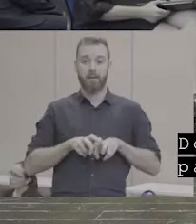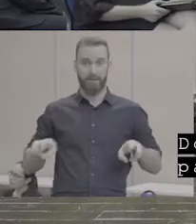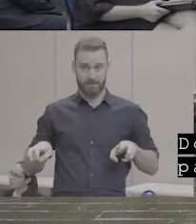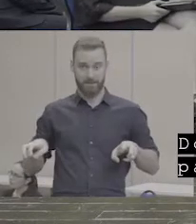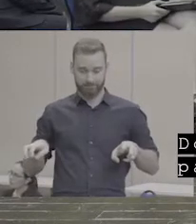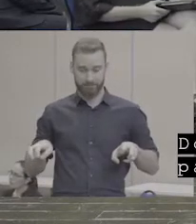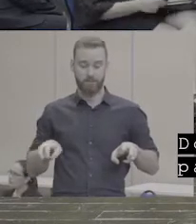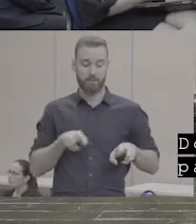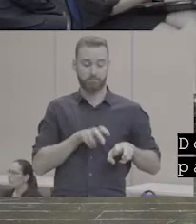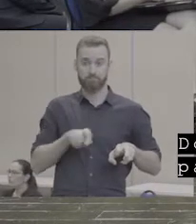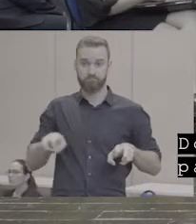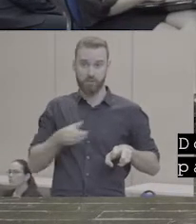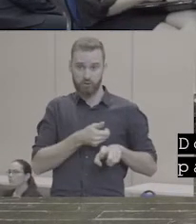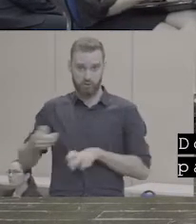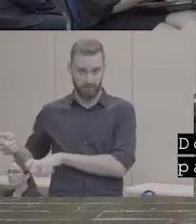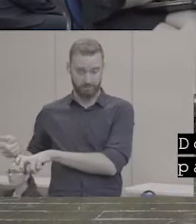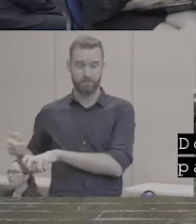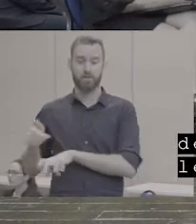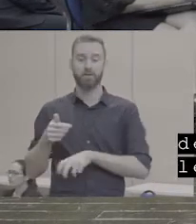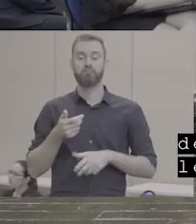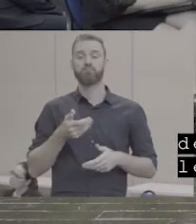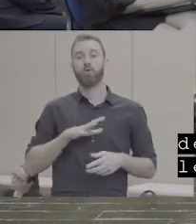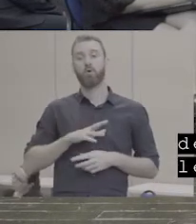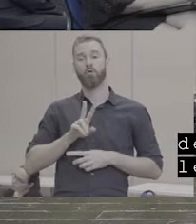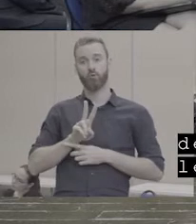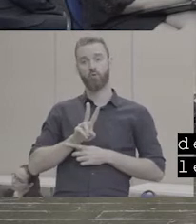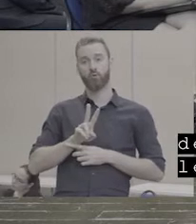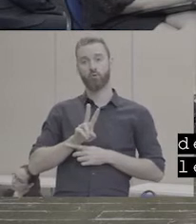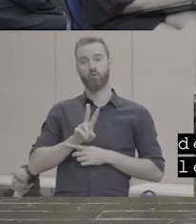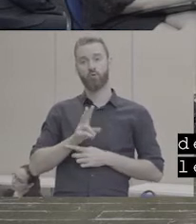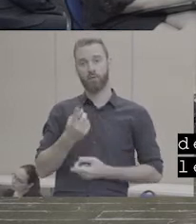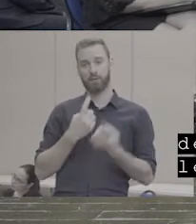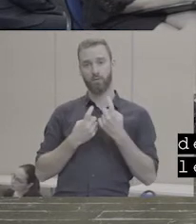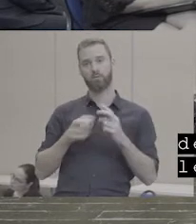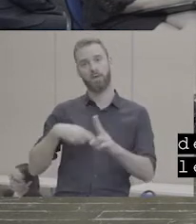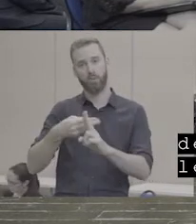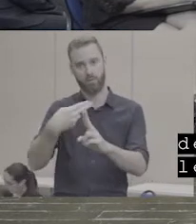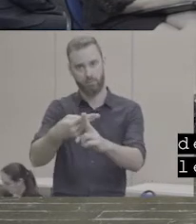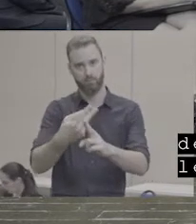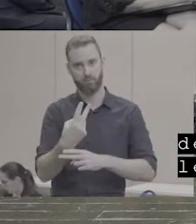panel, chaque panéliste va avoir 2 questions à répondre dans la même...